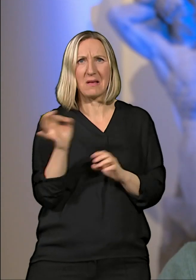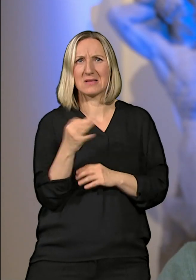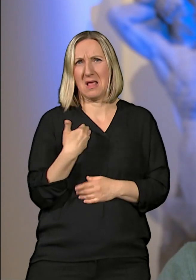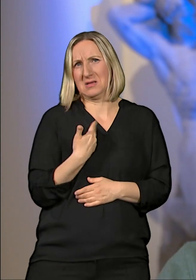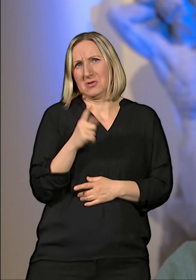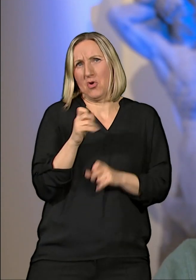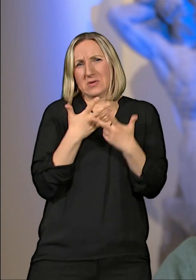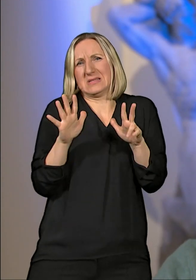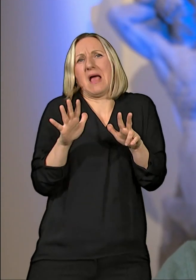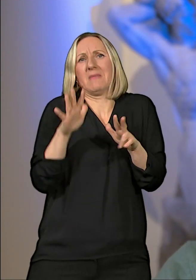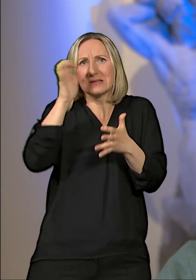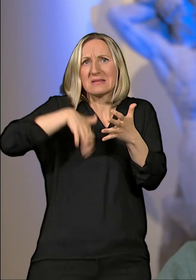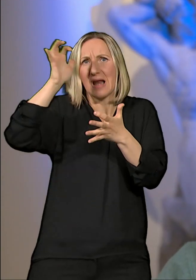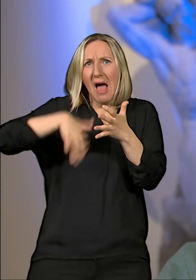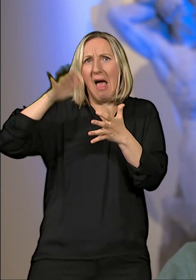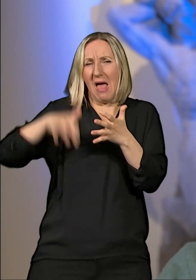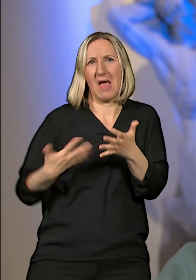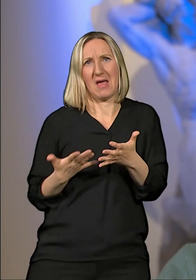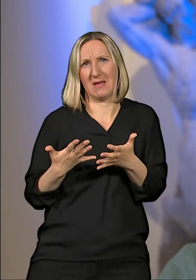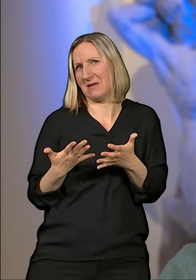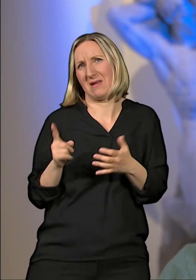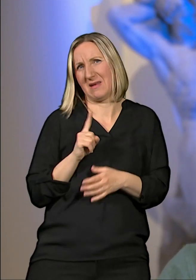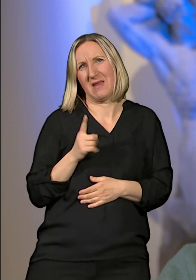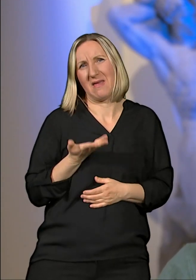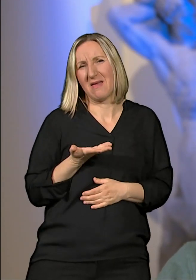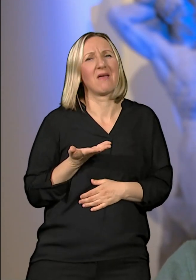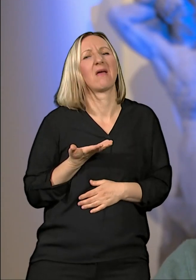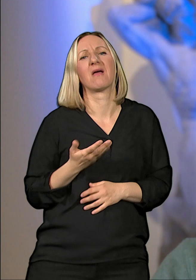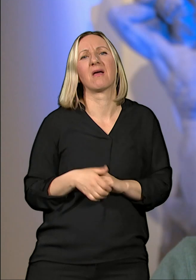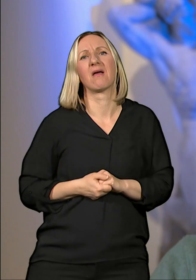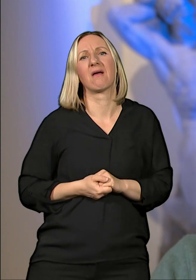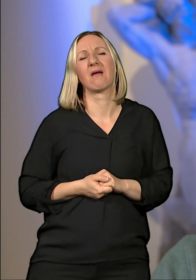da bi mene uhvatio na tu foru. I onda